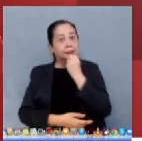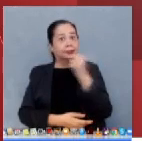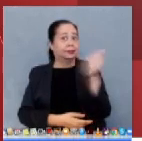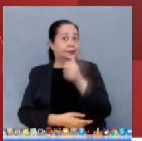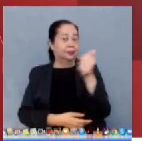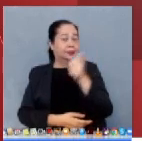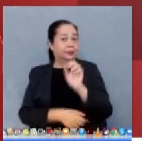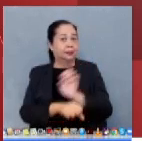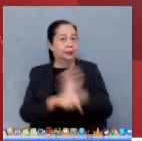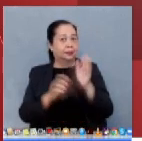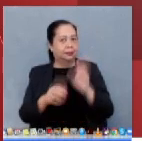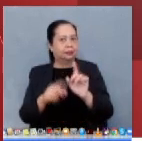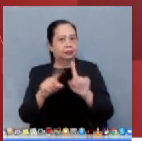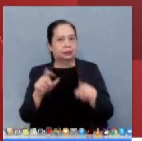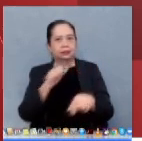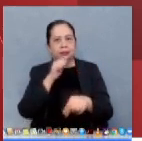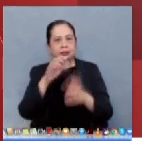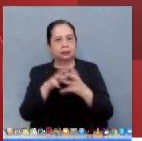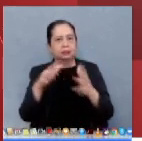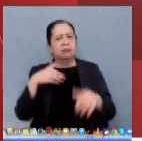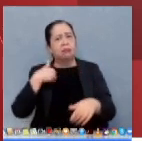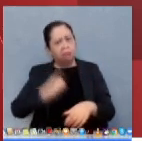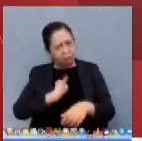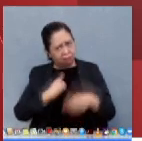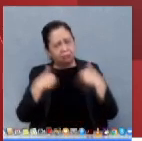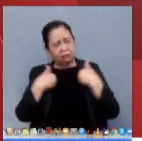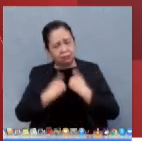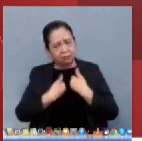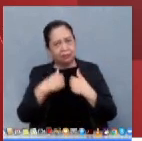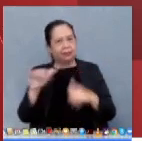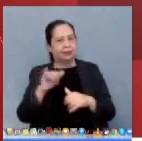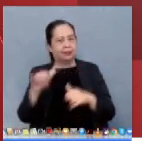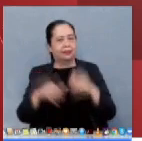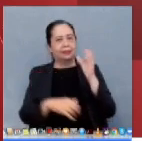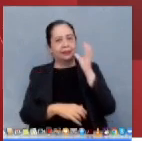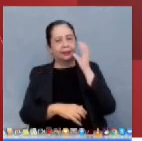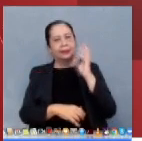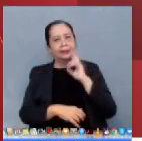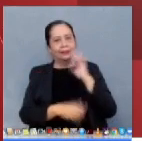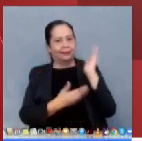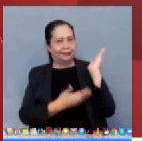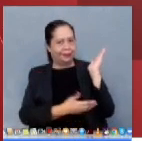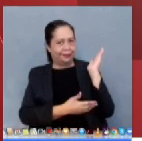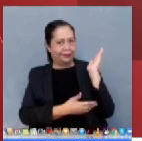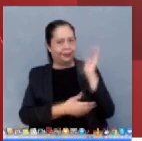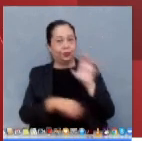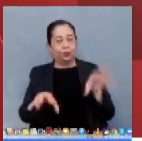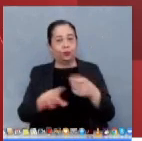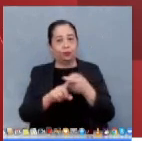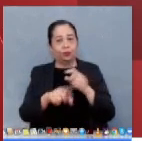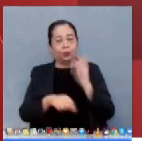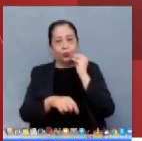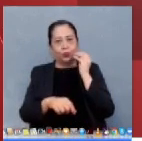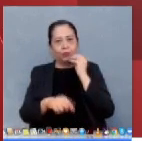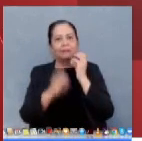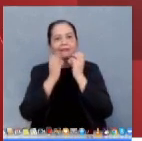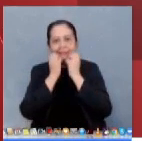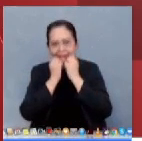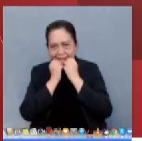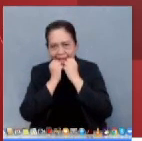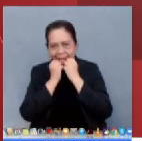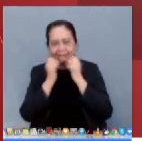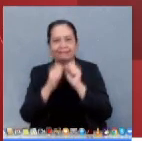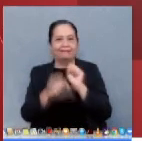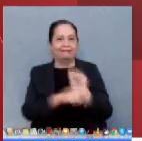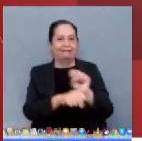hindi pa sila gaanong pagod. Sabi rin ni Christina Reveal, sa work-from-home setup, nakakatipid na makakagawa pa ng